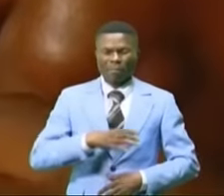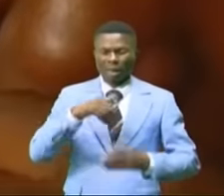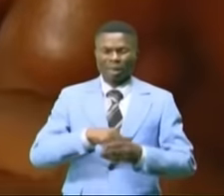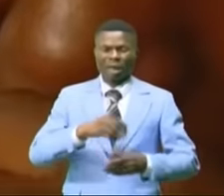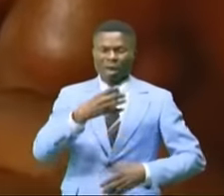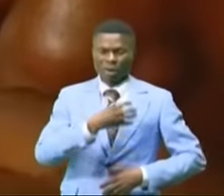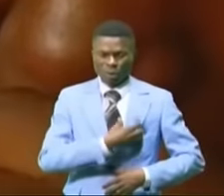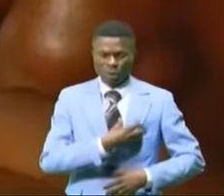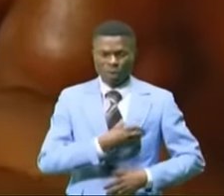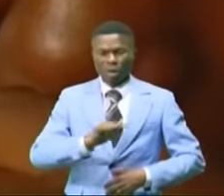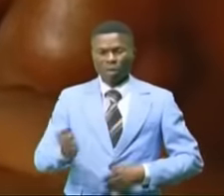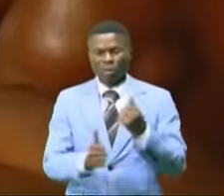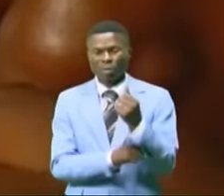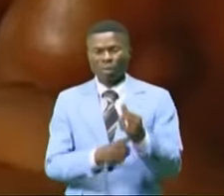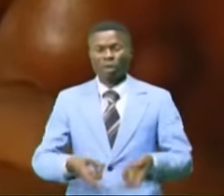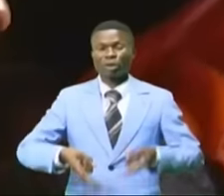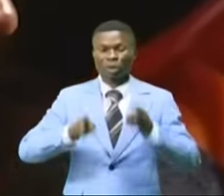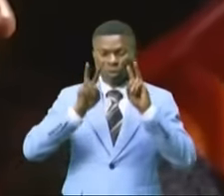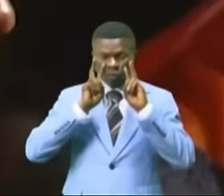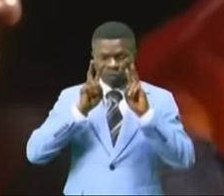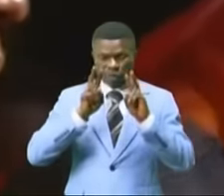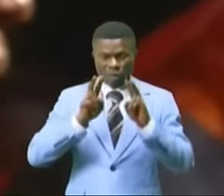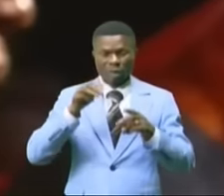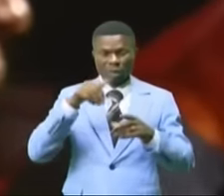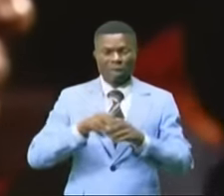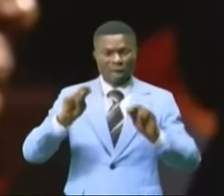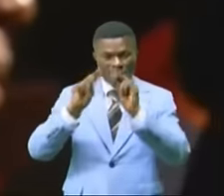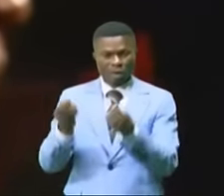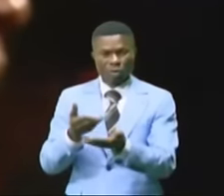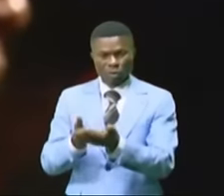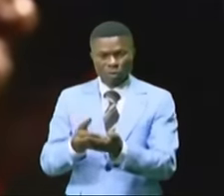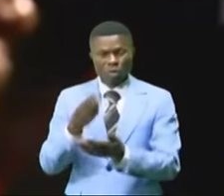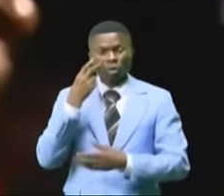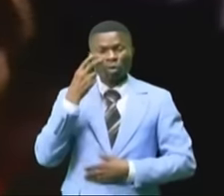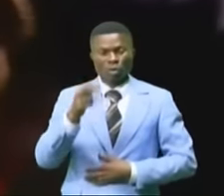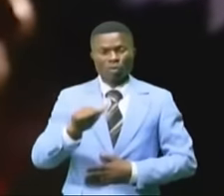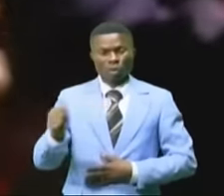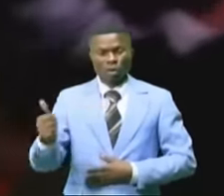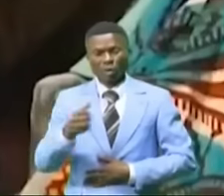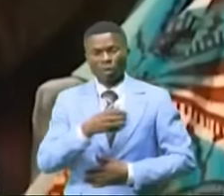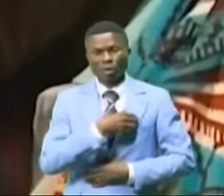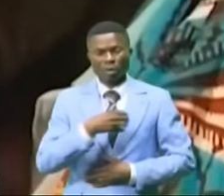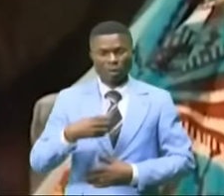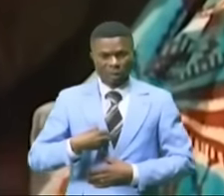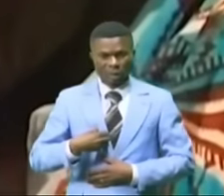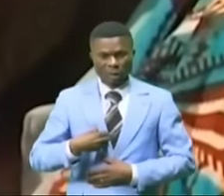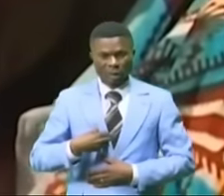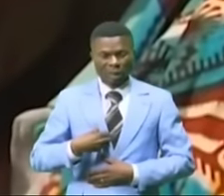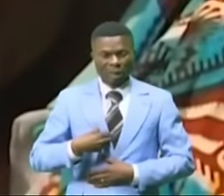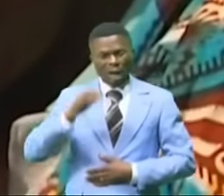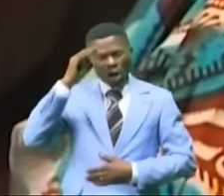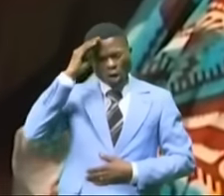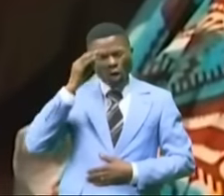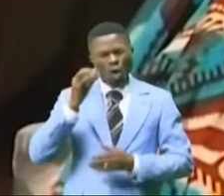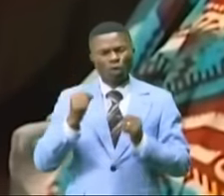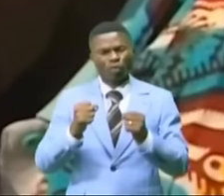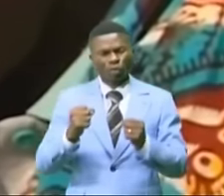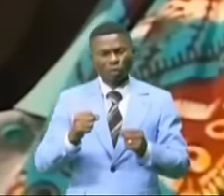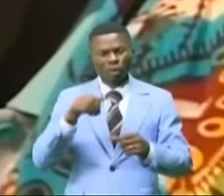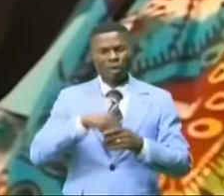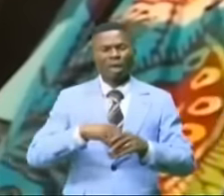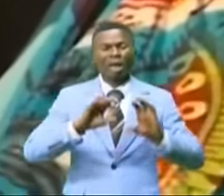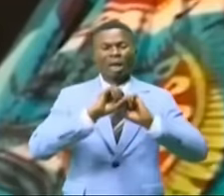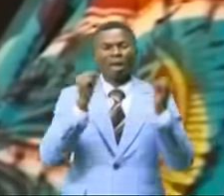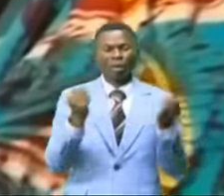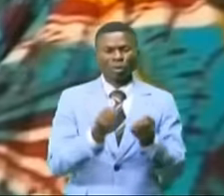personnes vulnérables. Dans cette catégorie, il y a certaines qui ont pu surmonter la honte vis-à-vis de la société